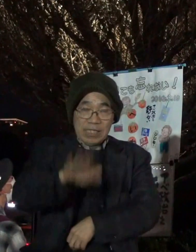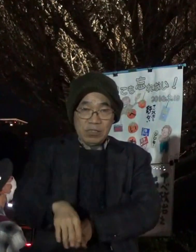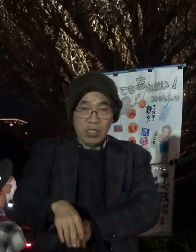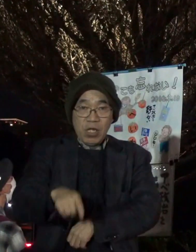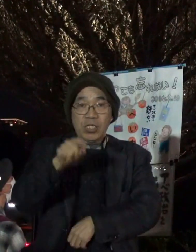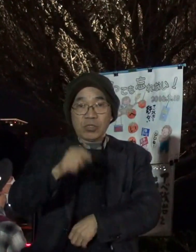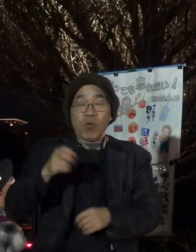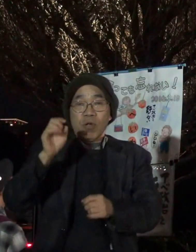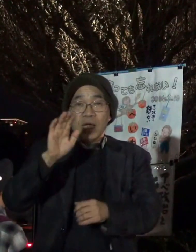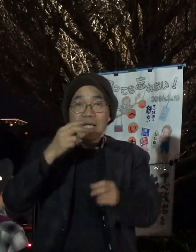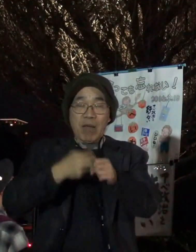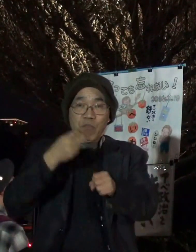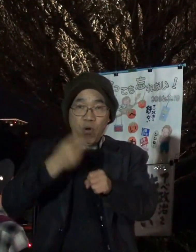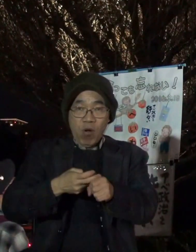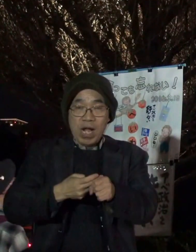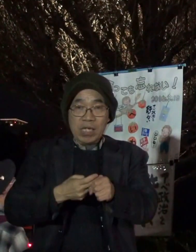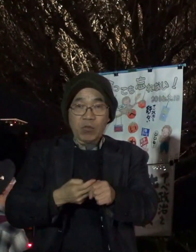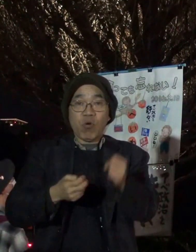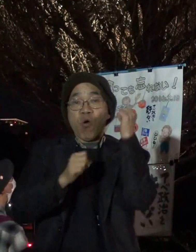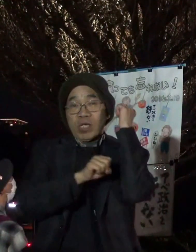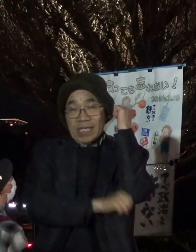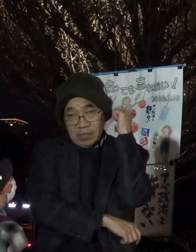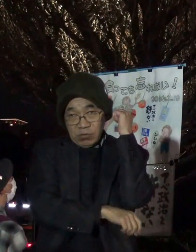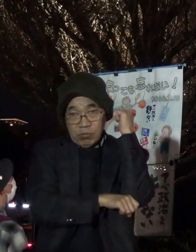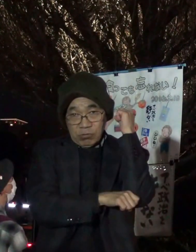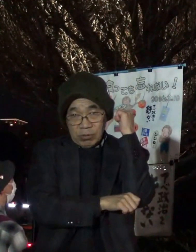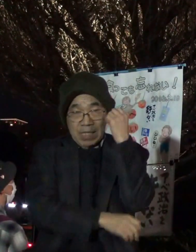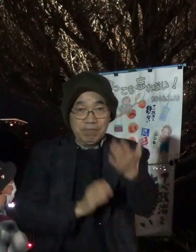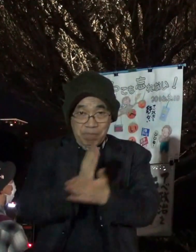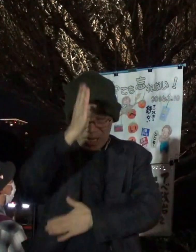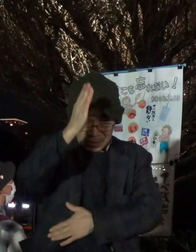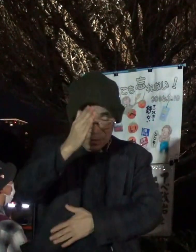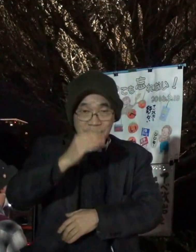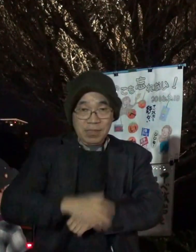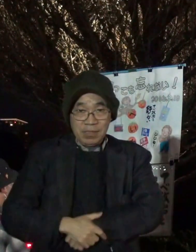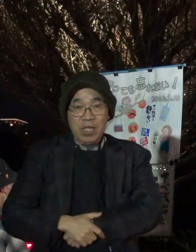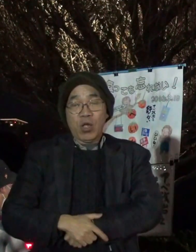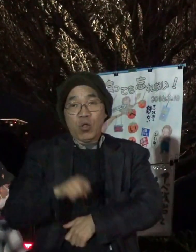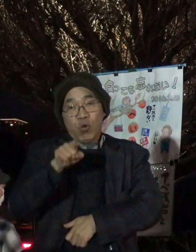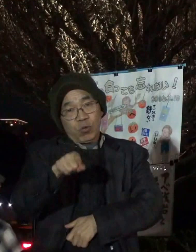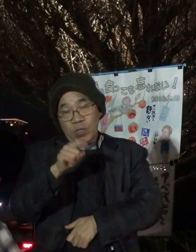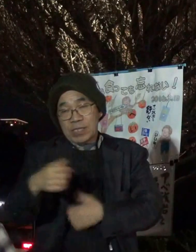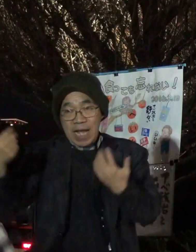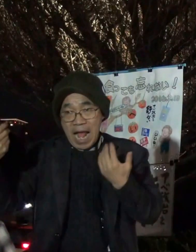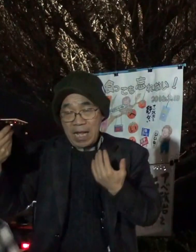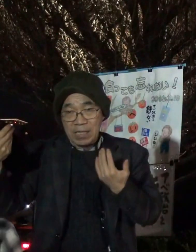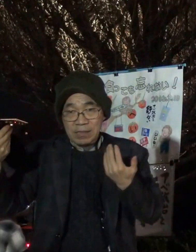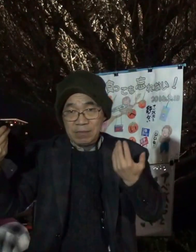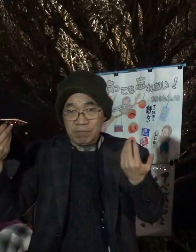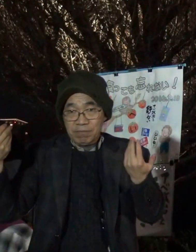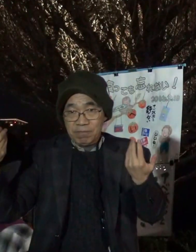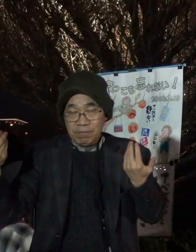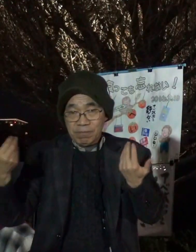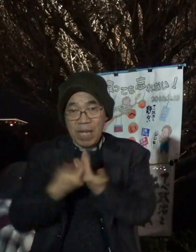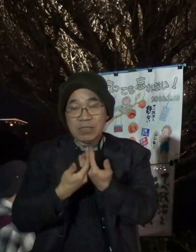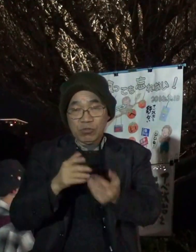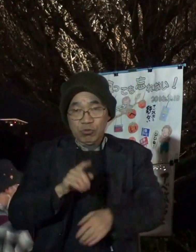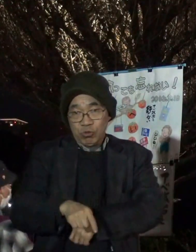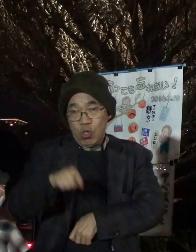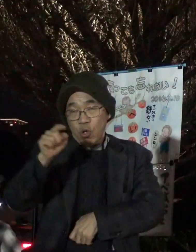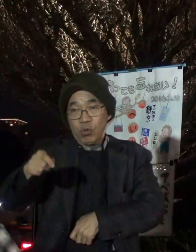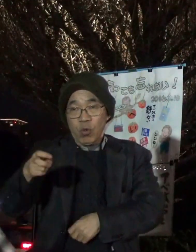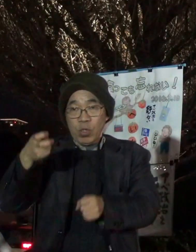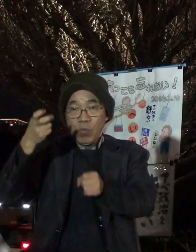。私たちはこれに反するどのような憲法、どの